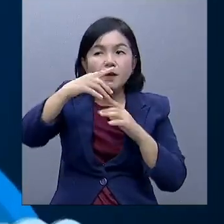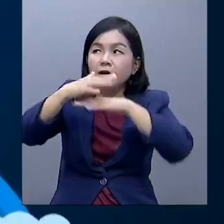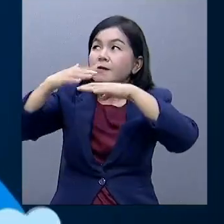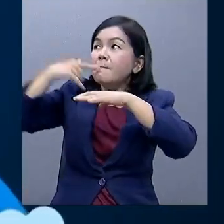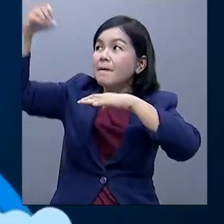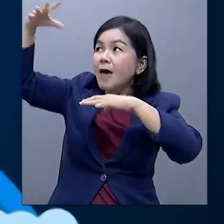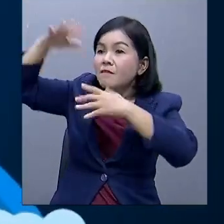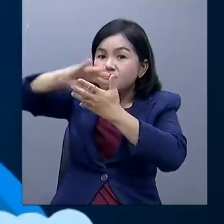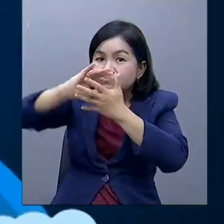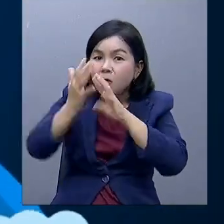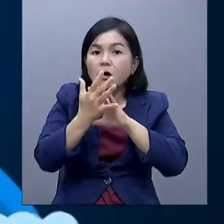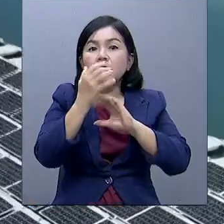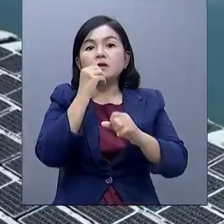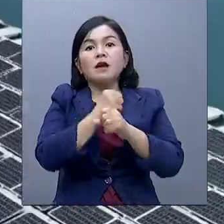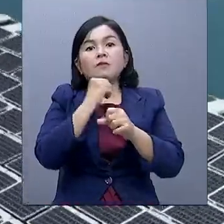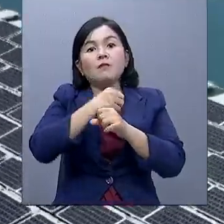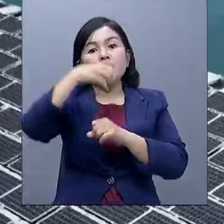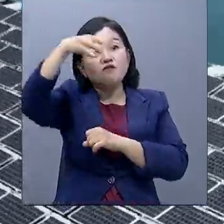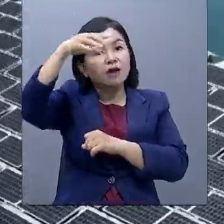ซล่าไฮบริดตัวนี้ขึ้นมา